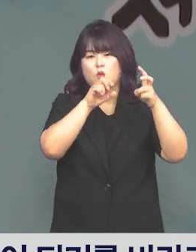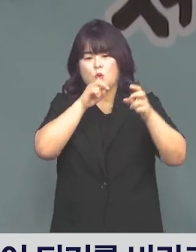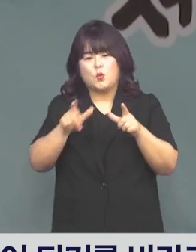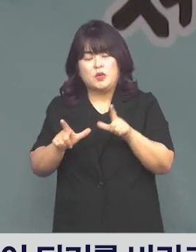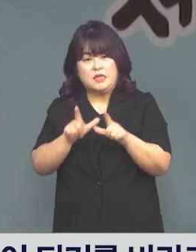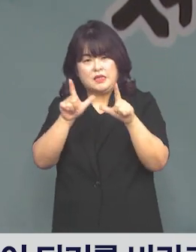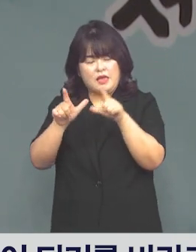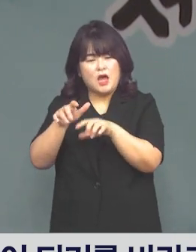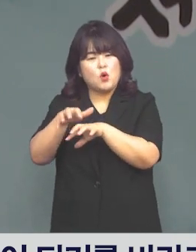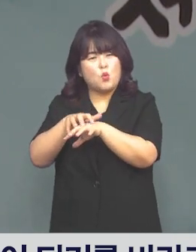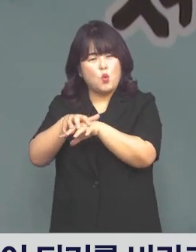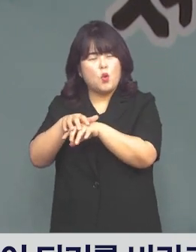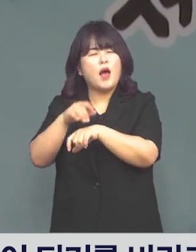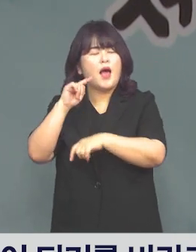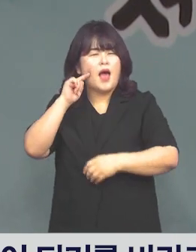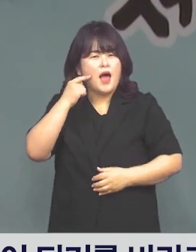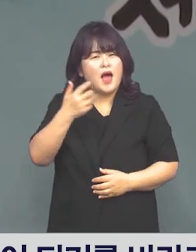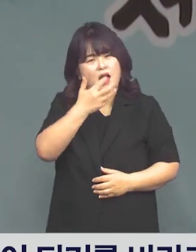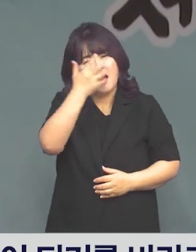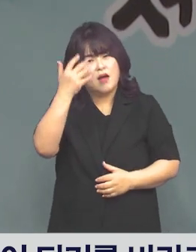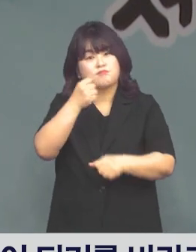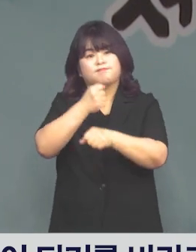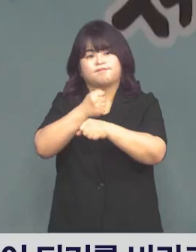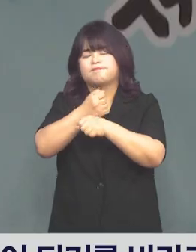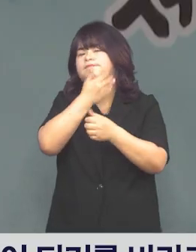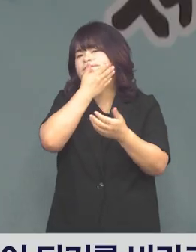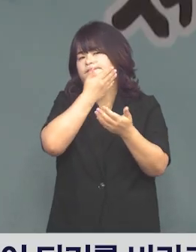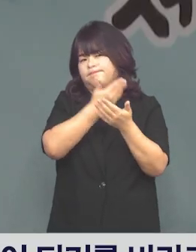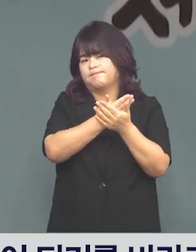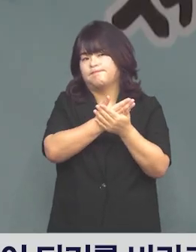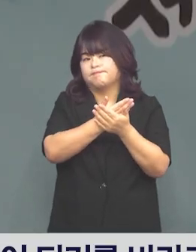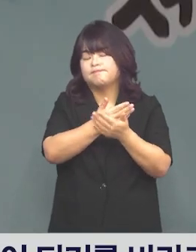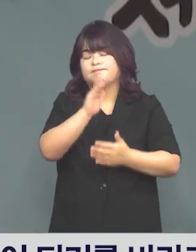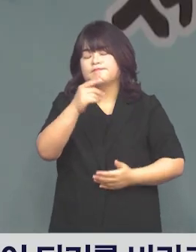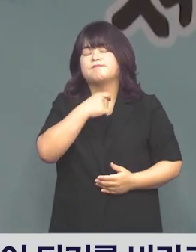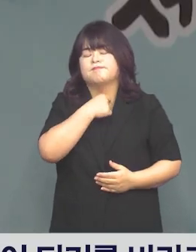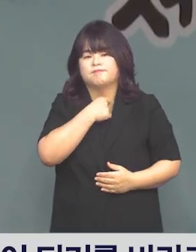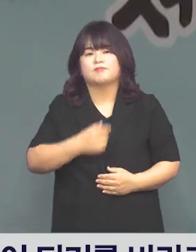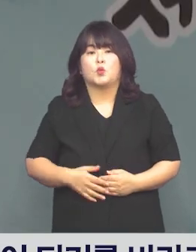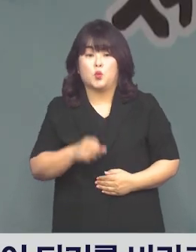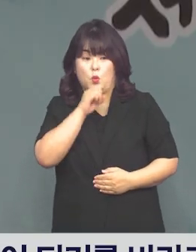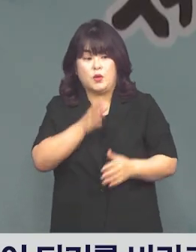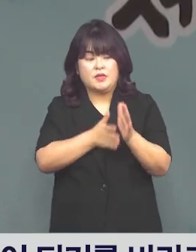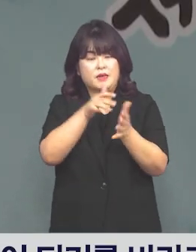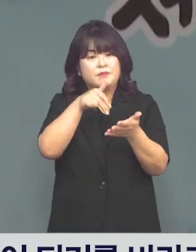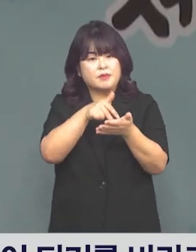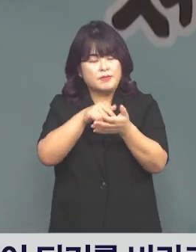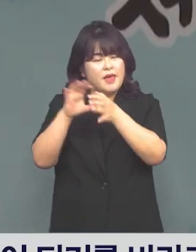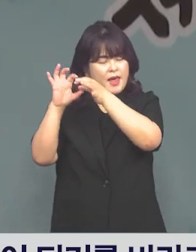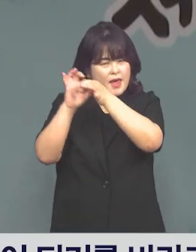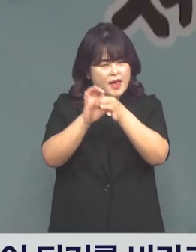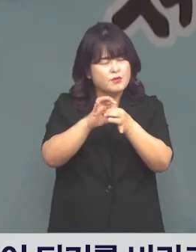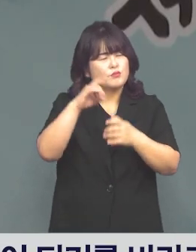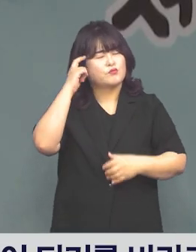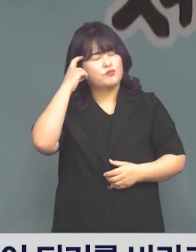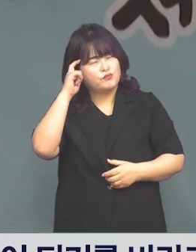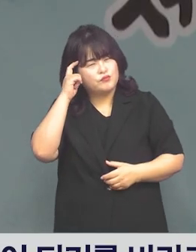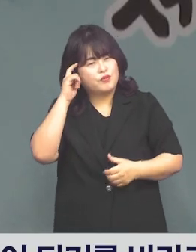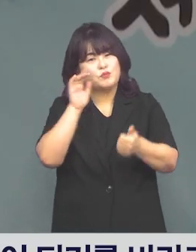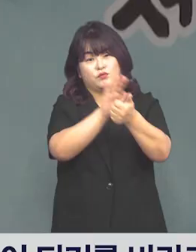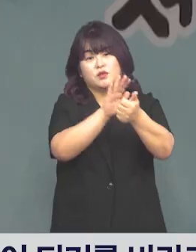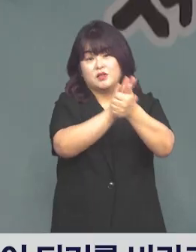생활 공동체를 더욱더 아름답게 가꾸는 핵심 축이 되길 바라고요. 시에서도 적극